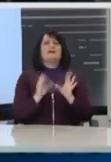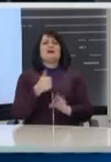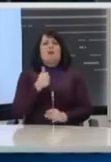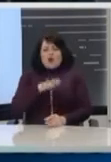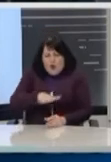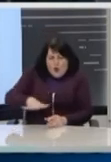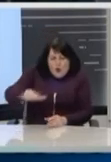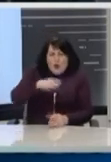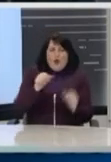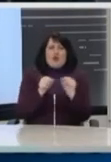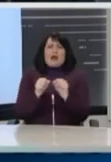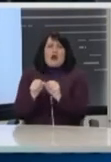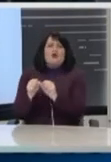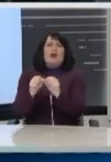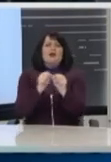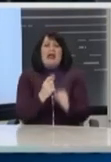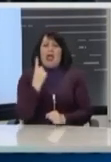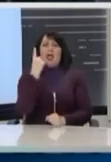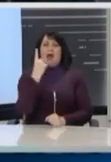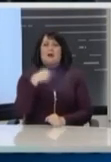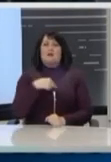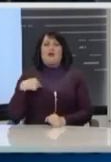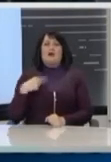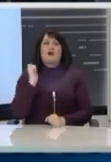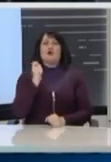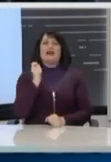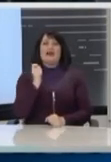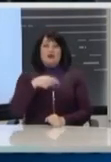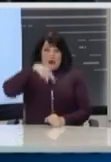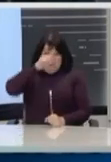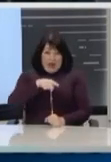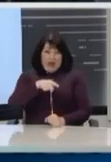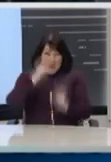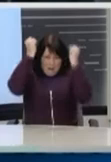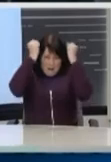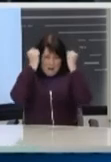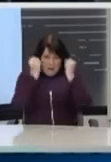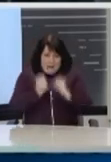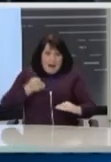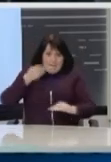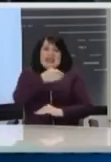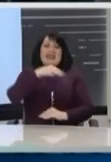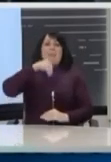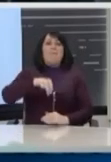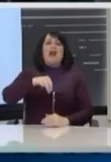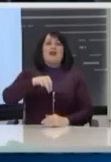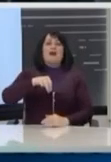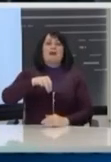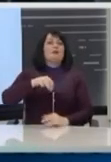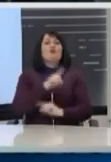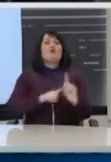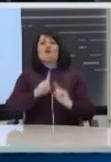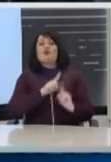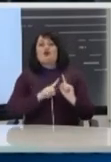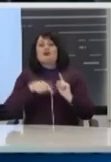περίχωρα. Ένας μόνο πολιτικός αρχηγός την ίδια την ημέρα της καταστροφής πήγε στη Μάντρα και ήταν